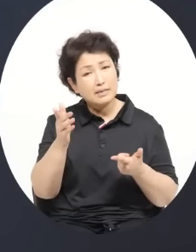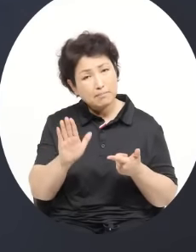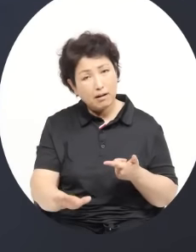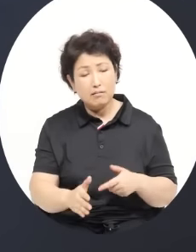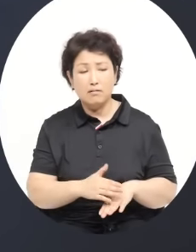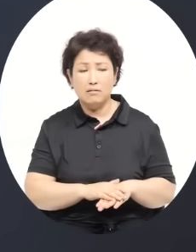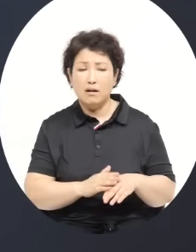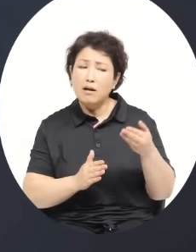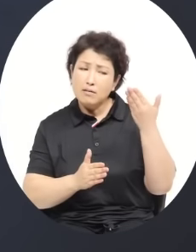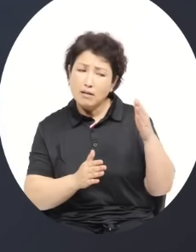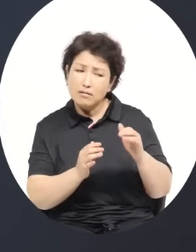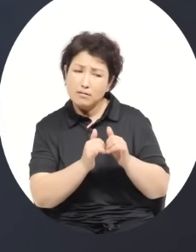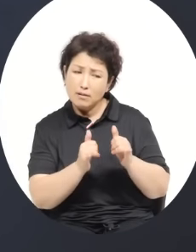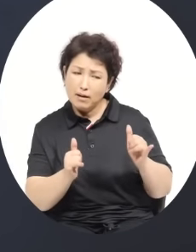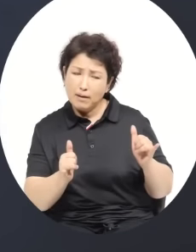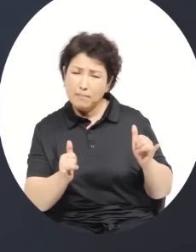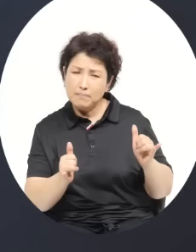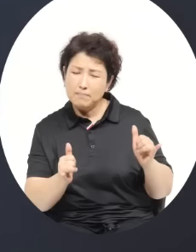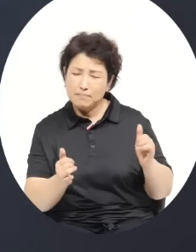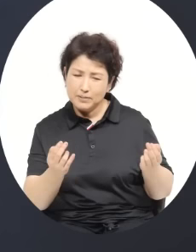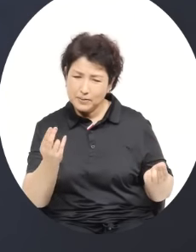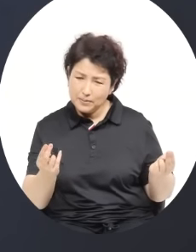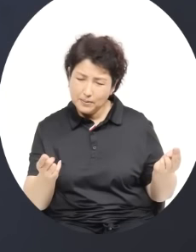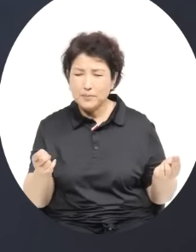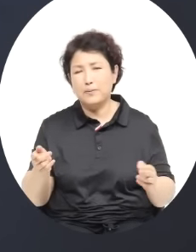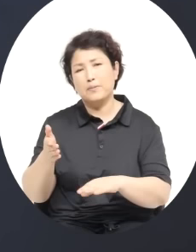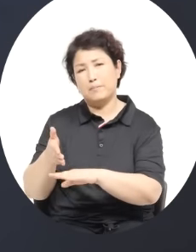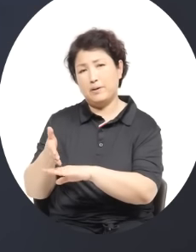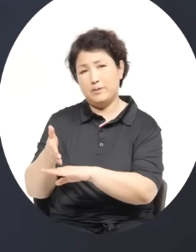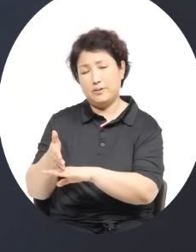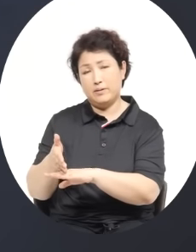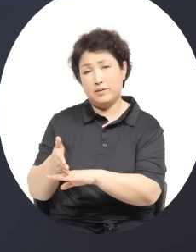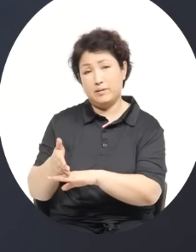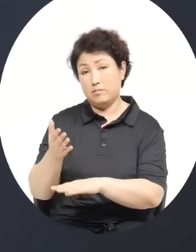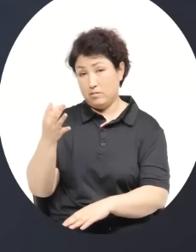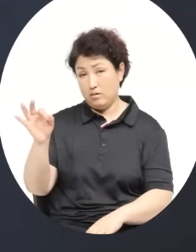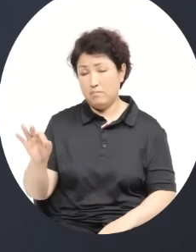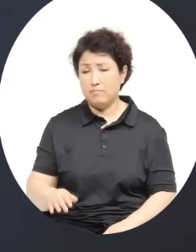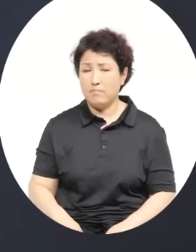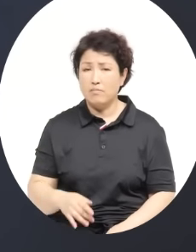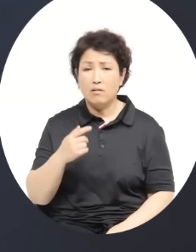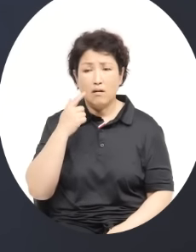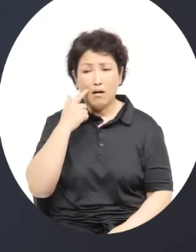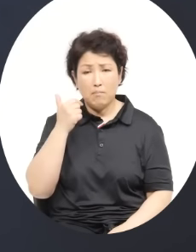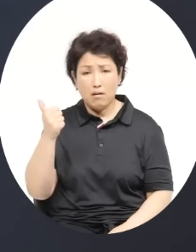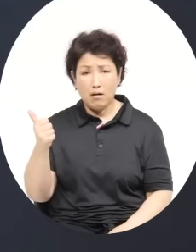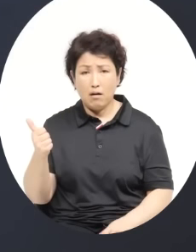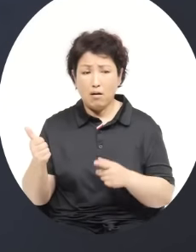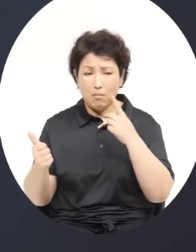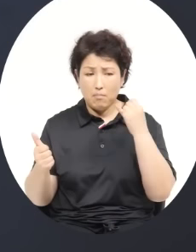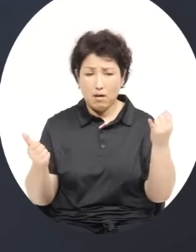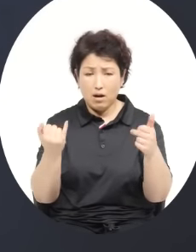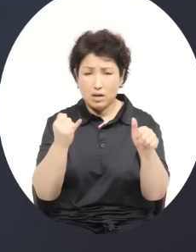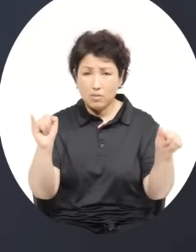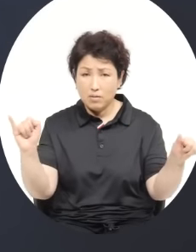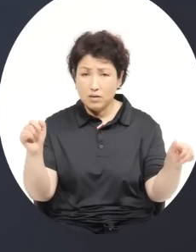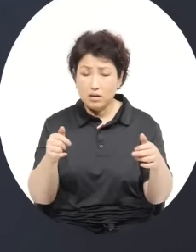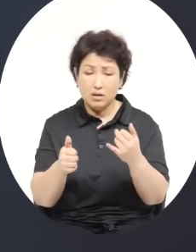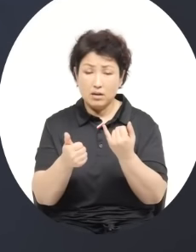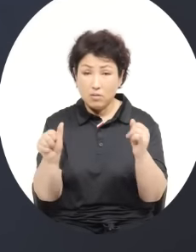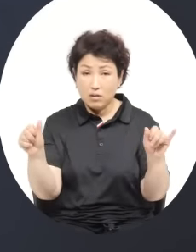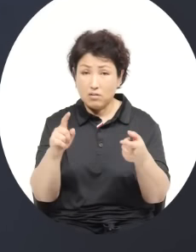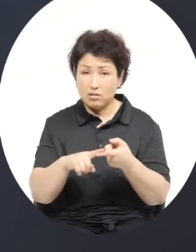남보다는 고마운 사람이다. 이렇게. 아버지가 뭐 엄마하고 이혼하고 새어머니하고 결혼한 거에